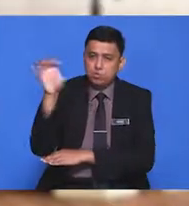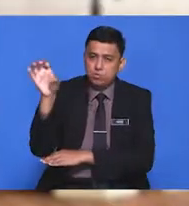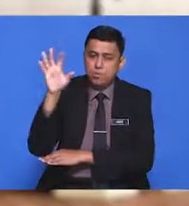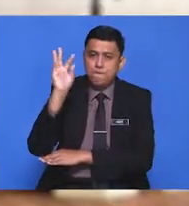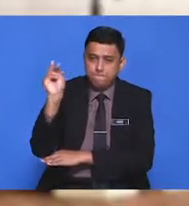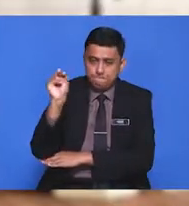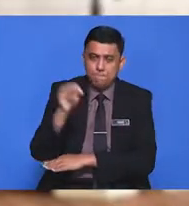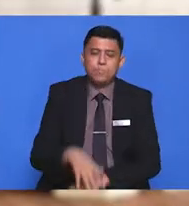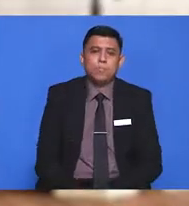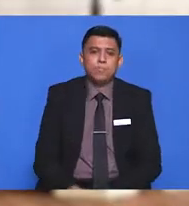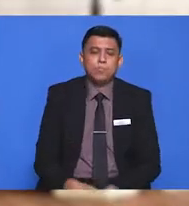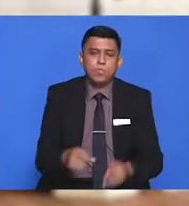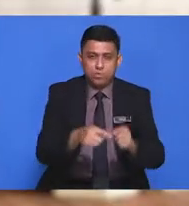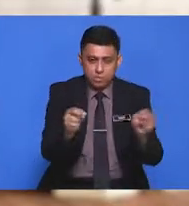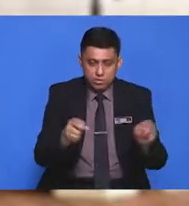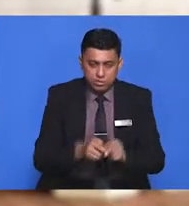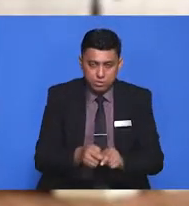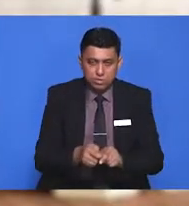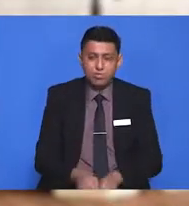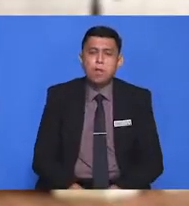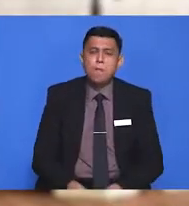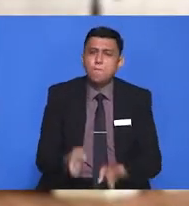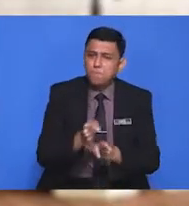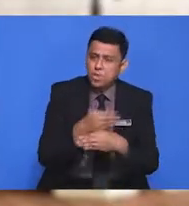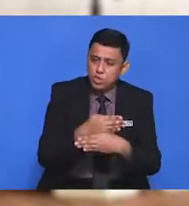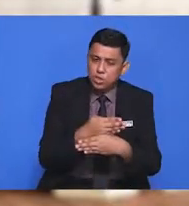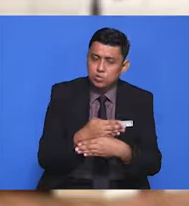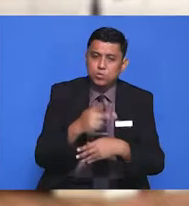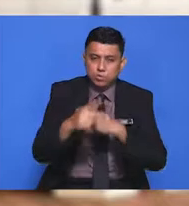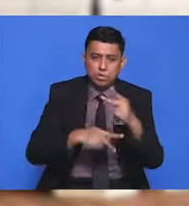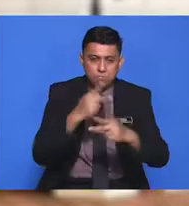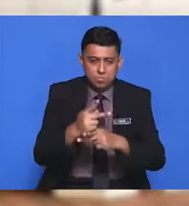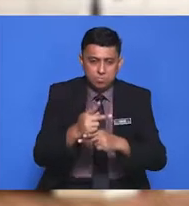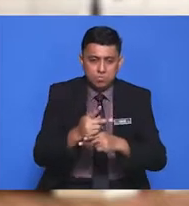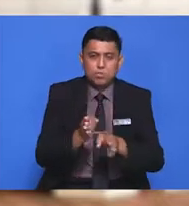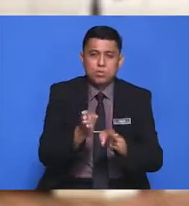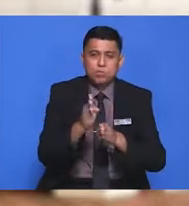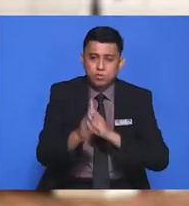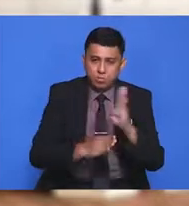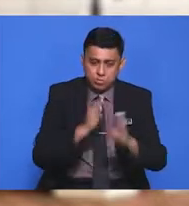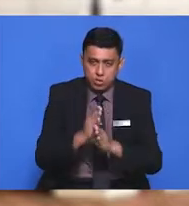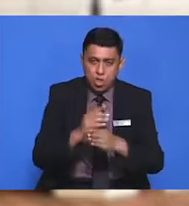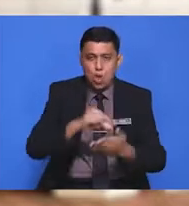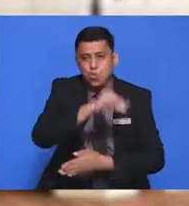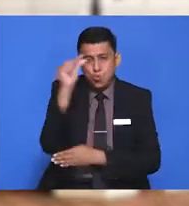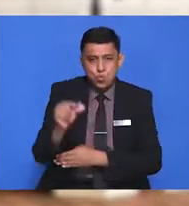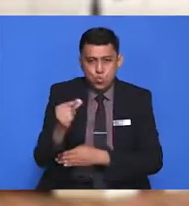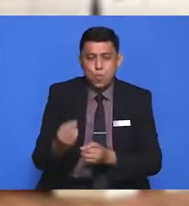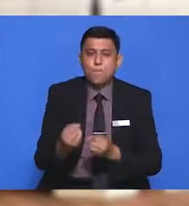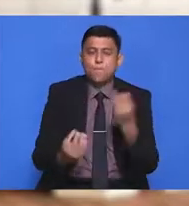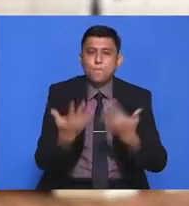Toba ini merupakan tasik vulkanik yang terbentuk melalui proses pembentukan atau ledakan gunung berapi